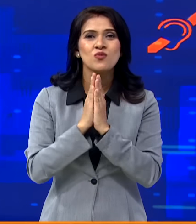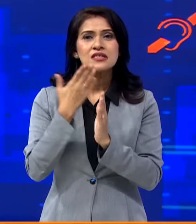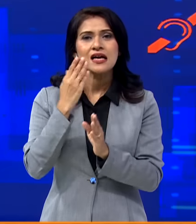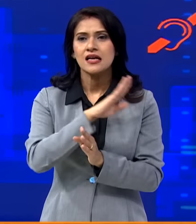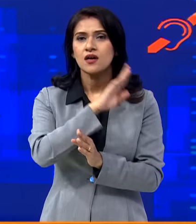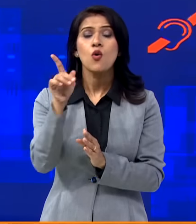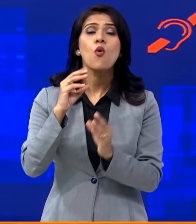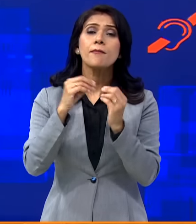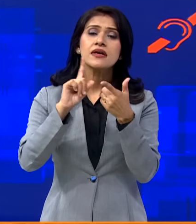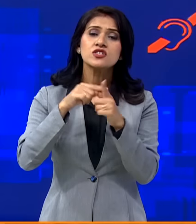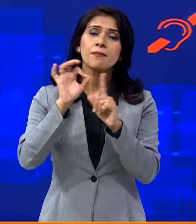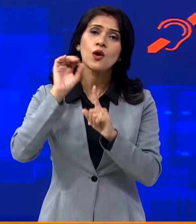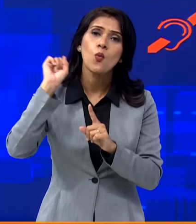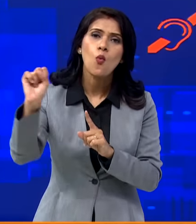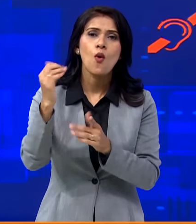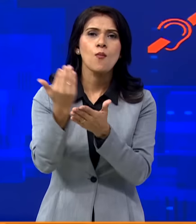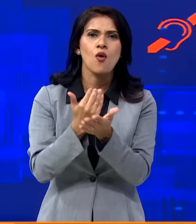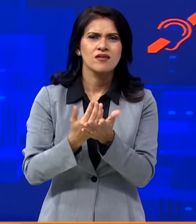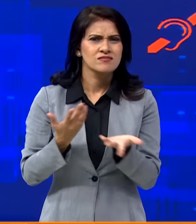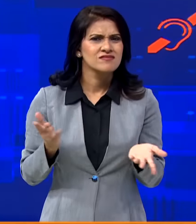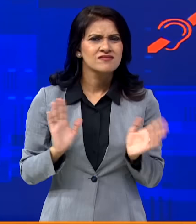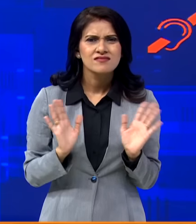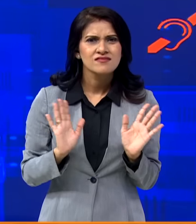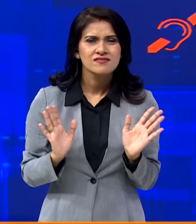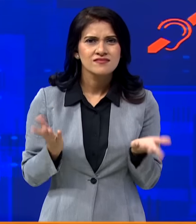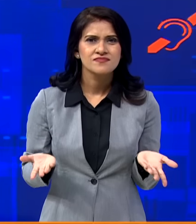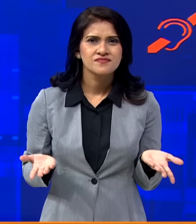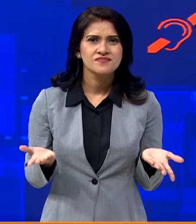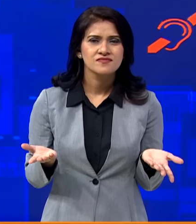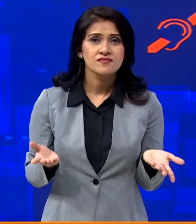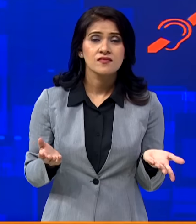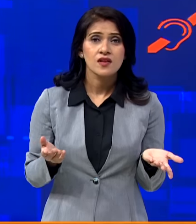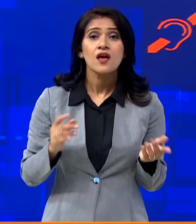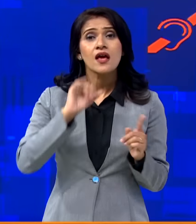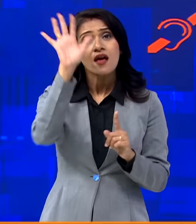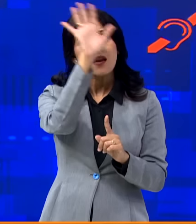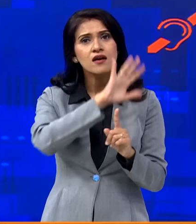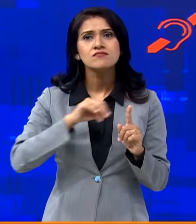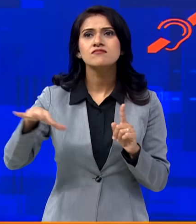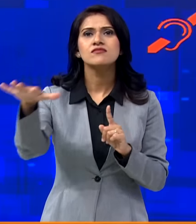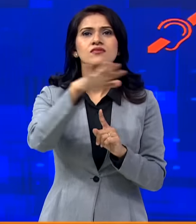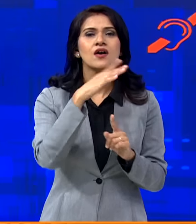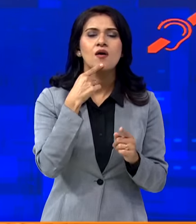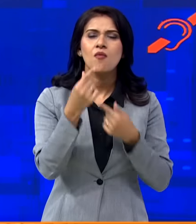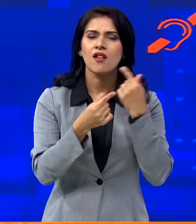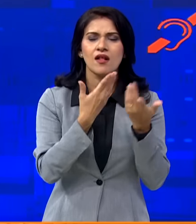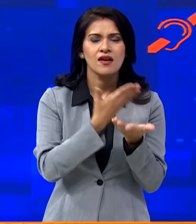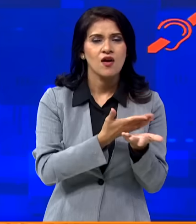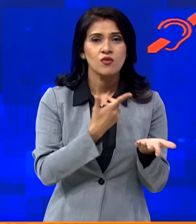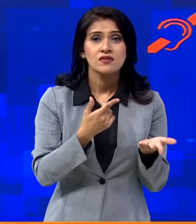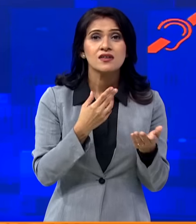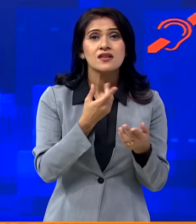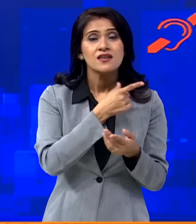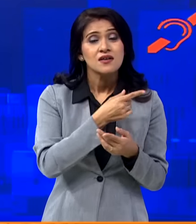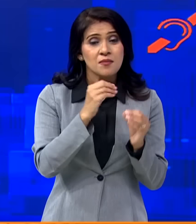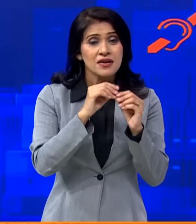में जहां राम मंदिर बनाया प्राण प्रतिष्ठा की दुनिया में इतना गुणगान हुआ वह वाली लोकसभा की सीट हार गई बीजेपी अरे साहब बीजेपी